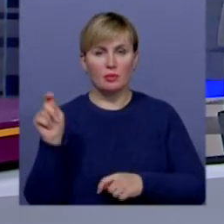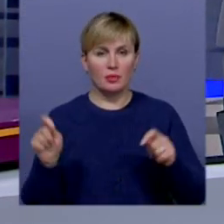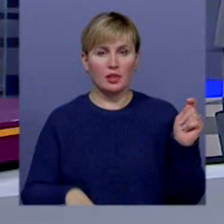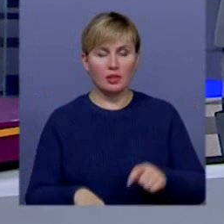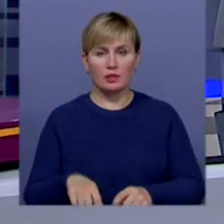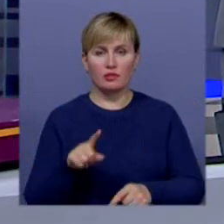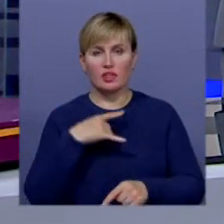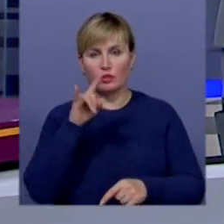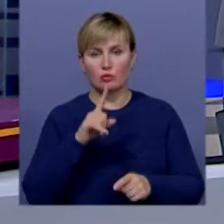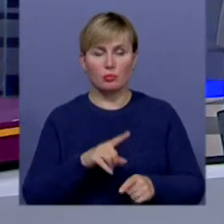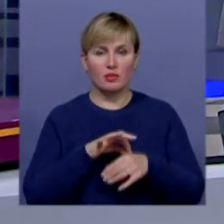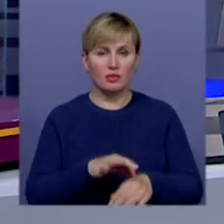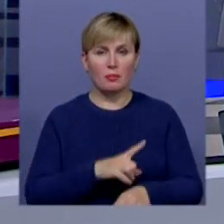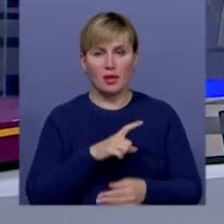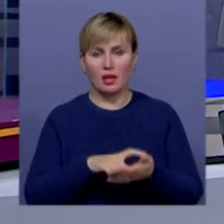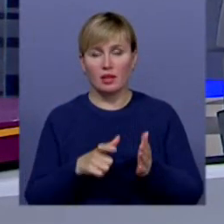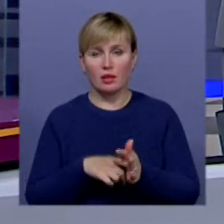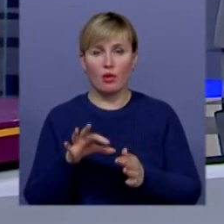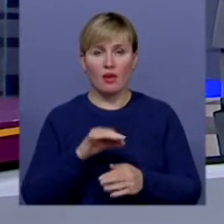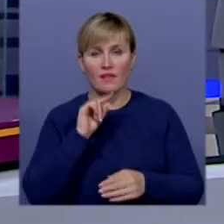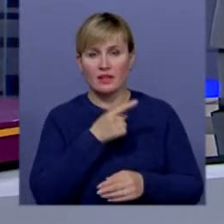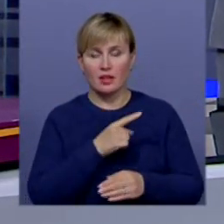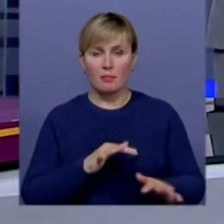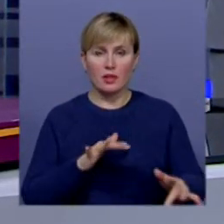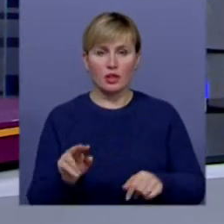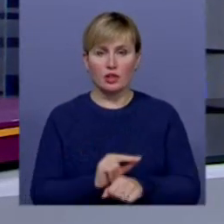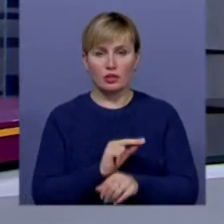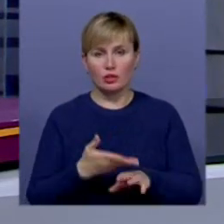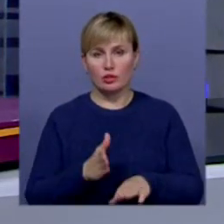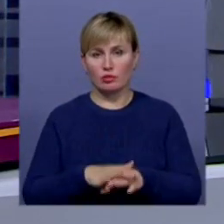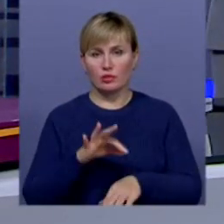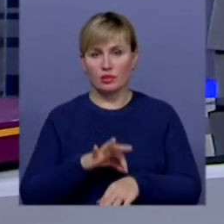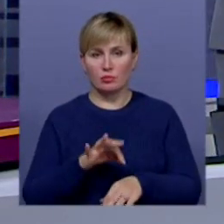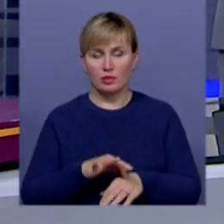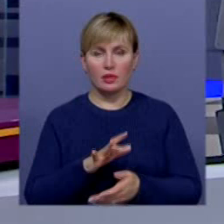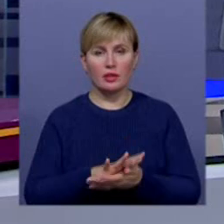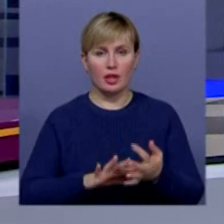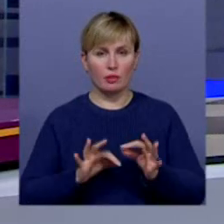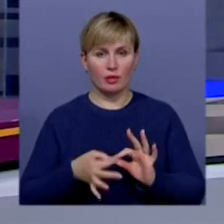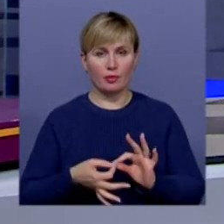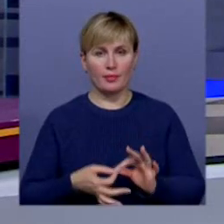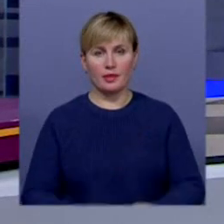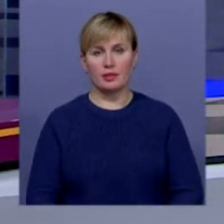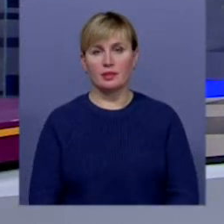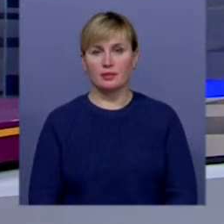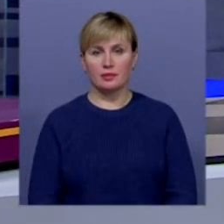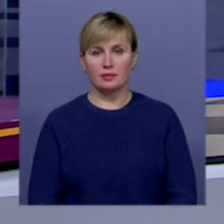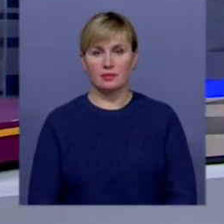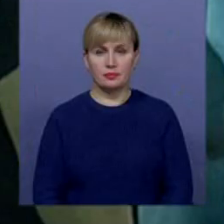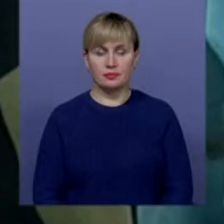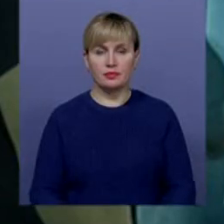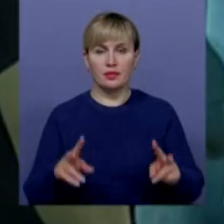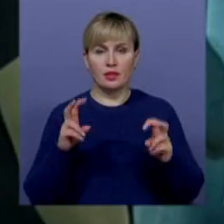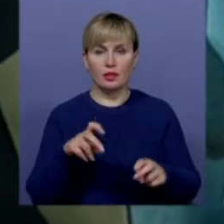Казахстан, чтобы провести мастер-классы. А об эффективном методе лечения тяжелого заболевания в материале Рамины Мирзалимовой.